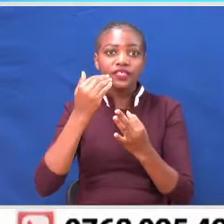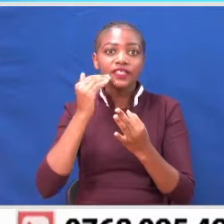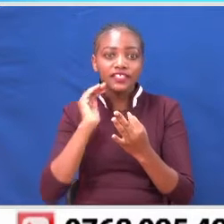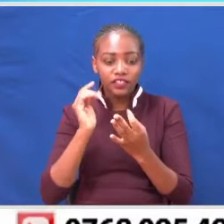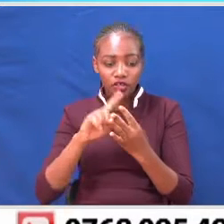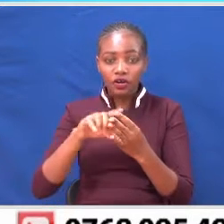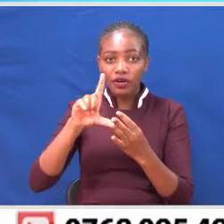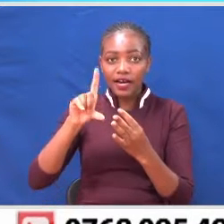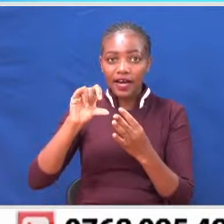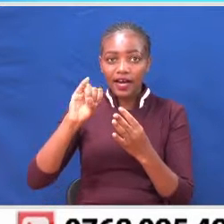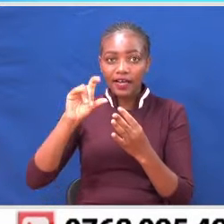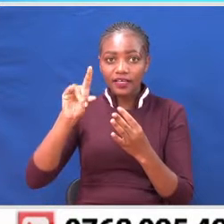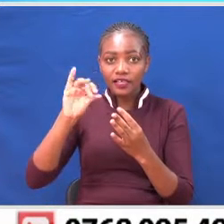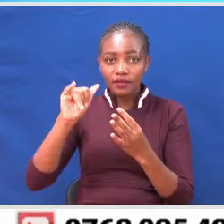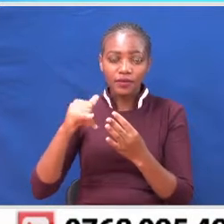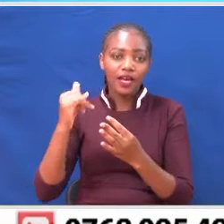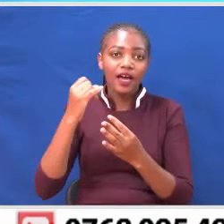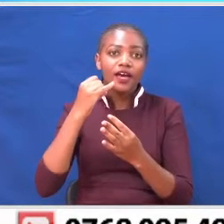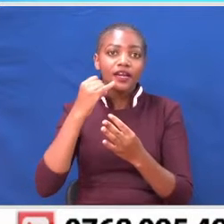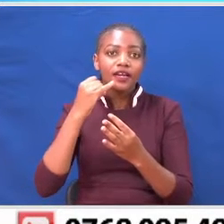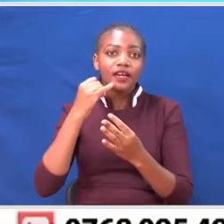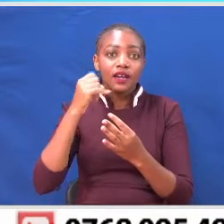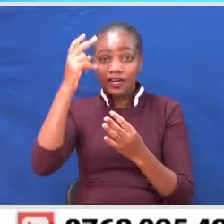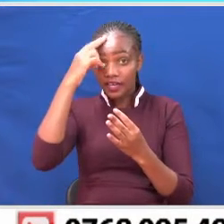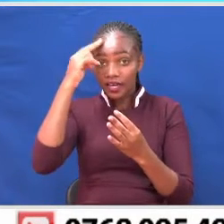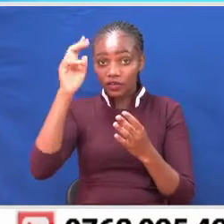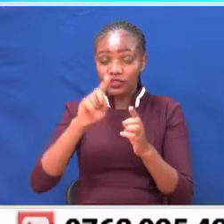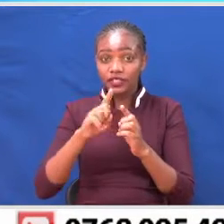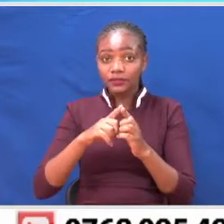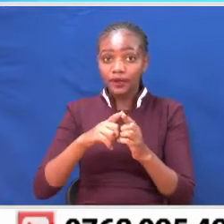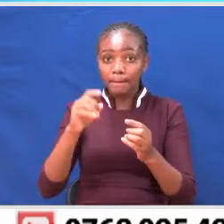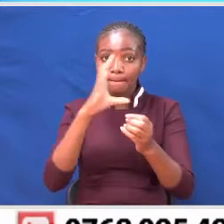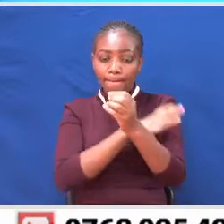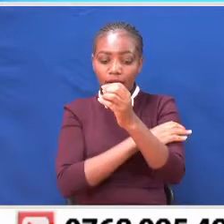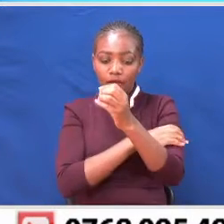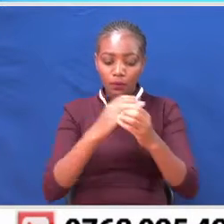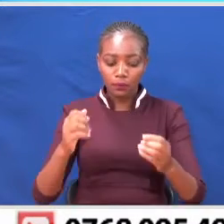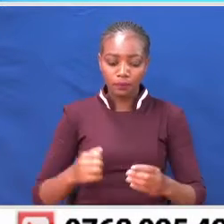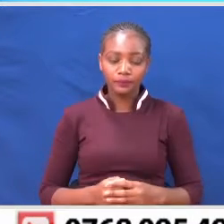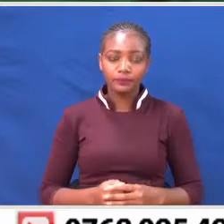Laikipia, Narok, Baringo na Samburu. Linet Gidhua anaarifu.